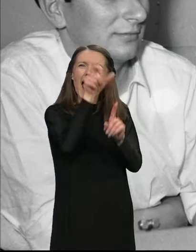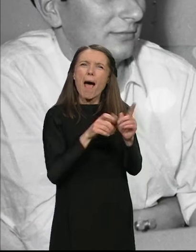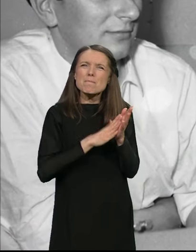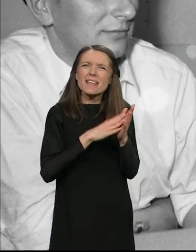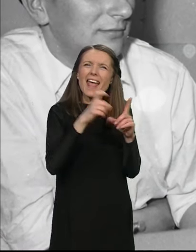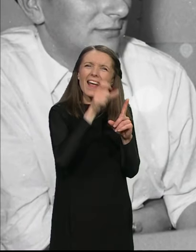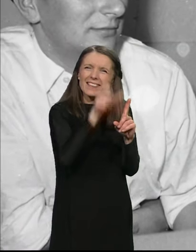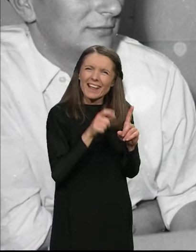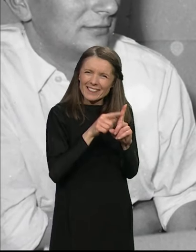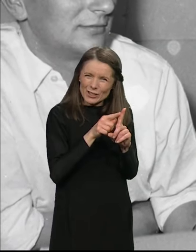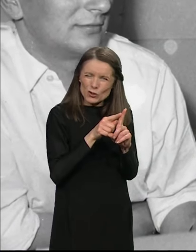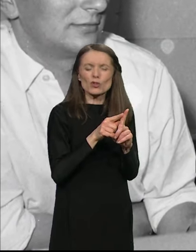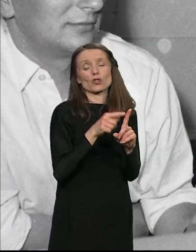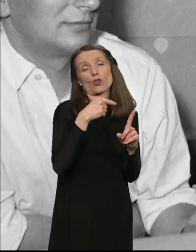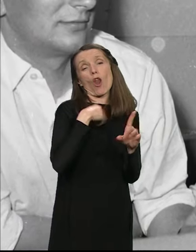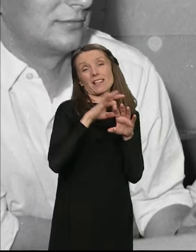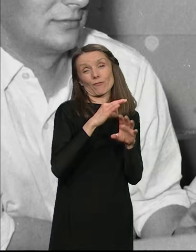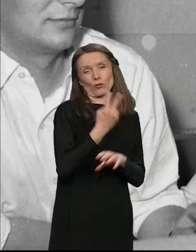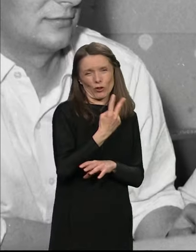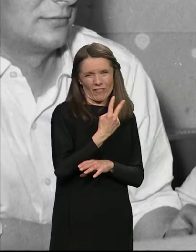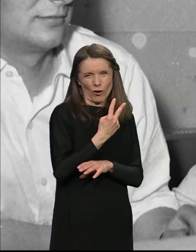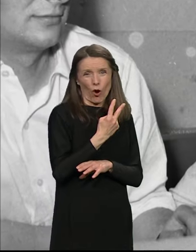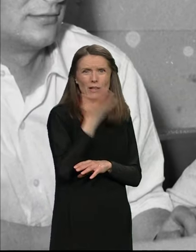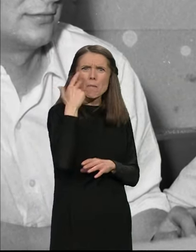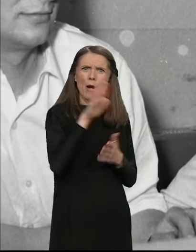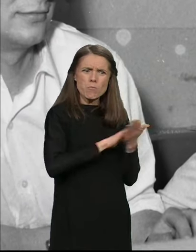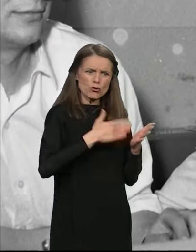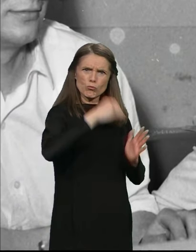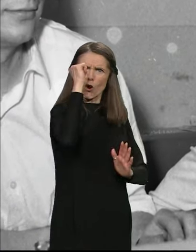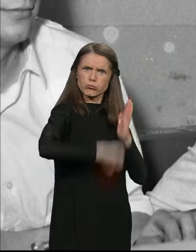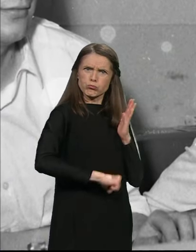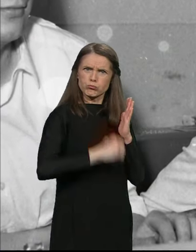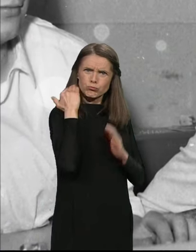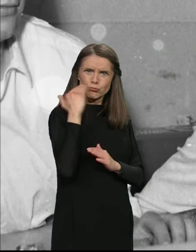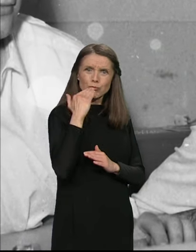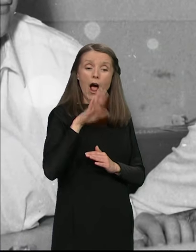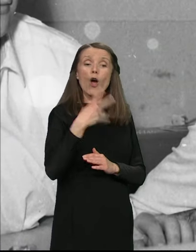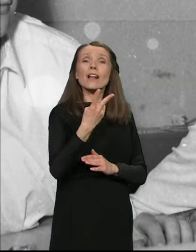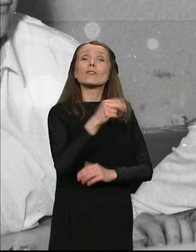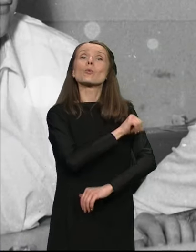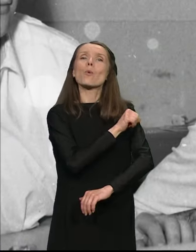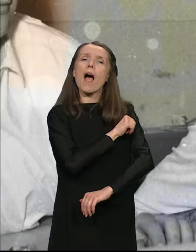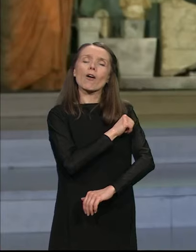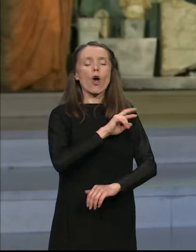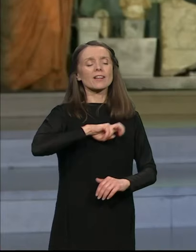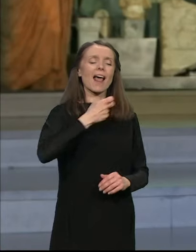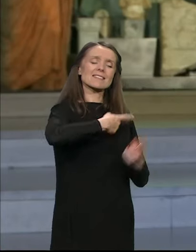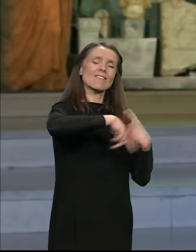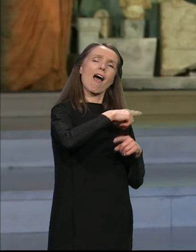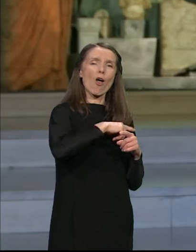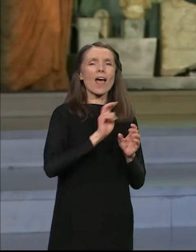vodio prve dve godine. On je pozvao nas da igramo gore u tadašnjem savremenom,